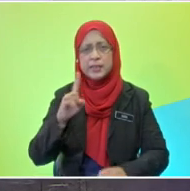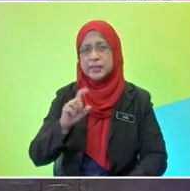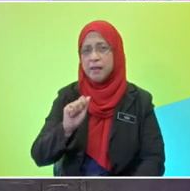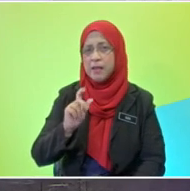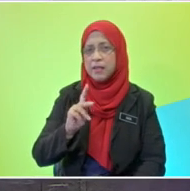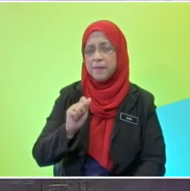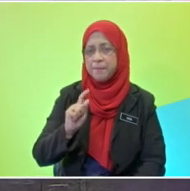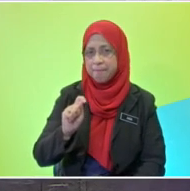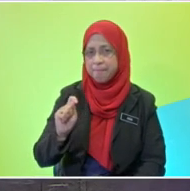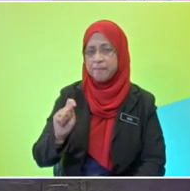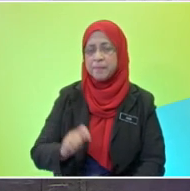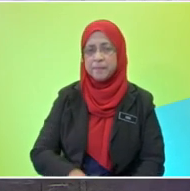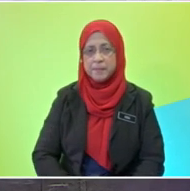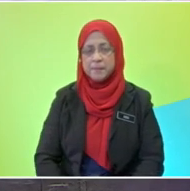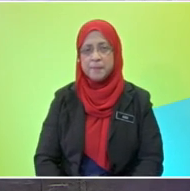yang kita belajar